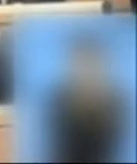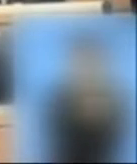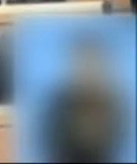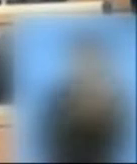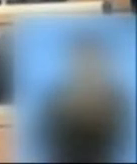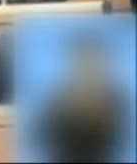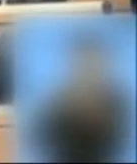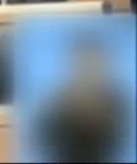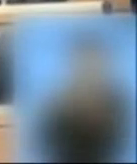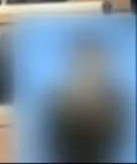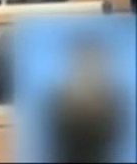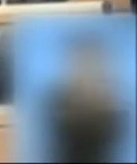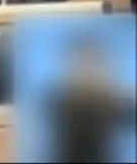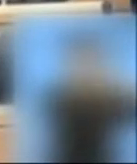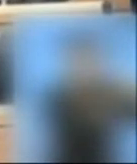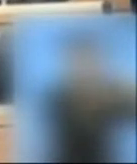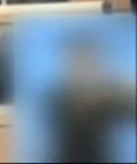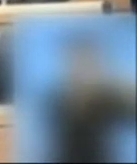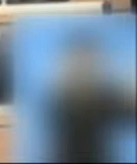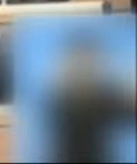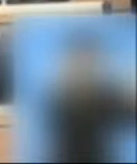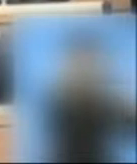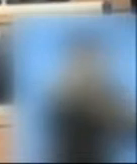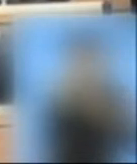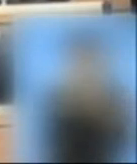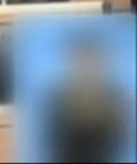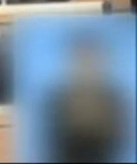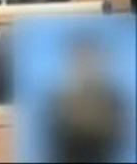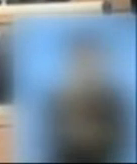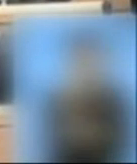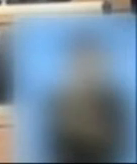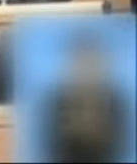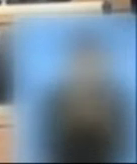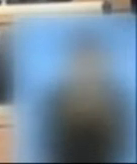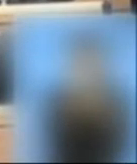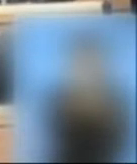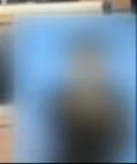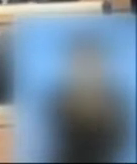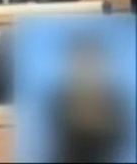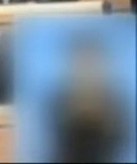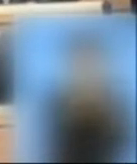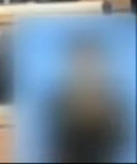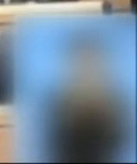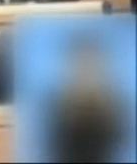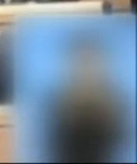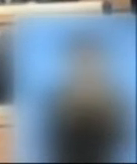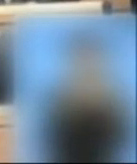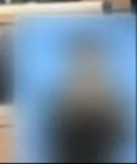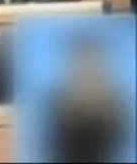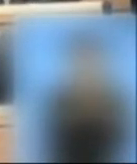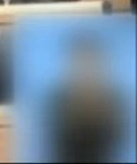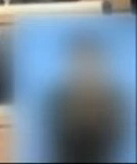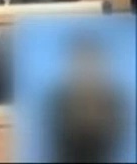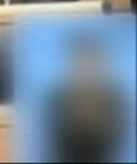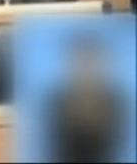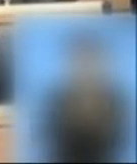ในเวลา 10:15 นาทีมีนายสมศักดิ์เกียรติสุรนนท์ประธานสภาผู้แทนราษฎรทำหน้าที่ประธานการประชุมซึ่งเป็นวัน